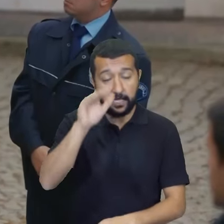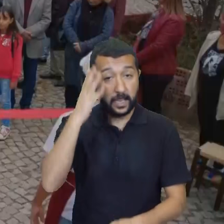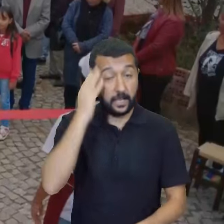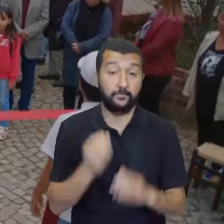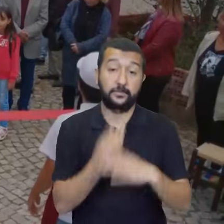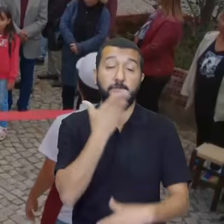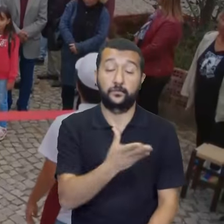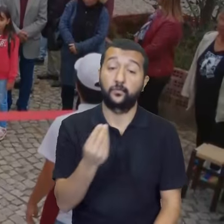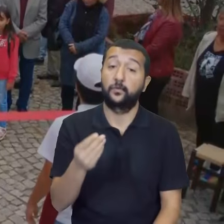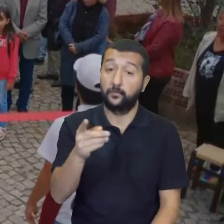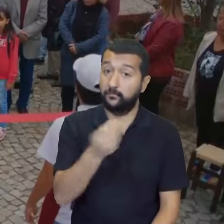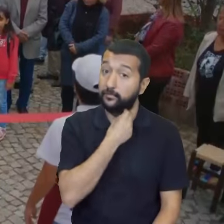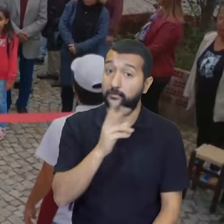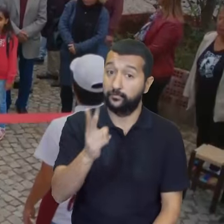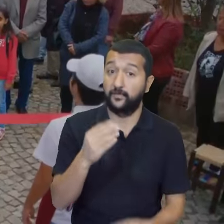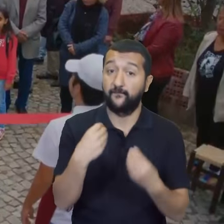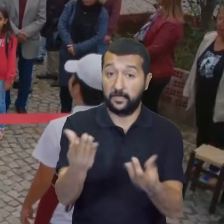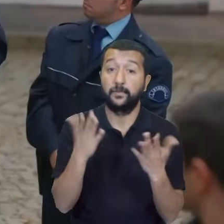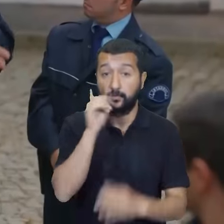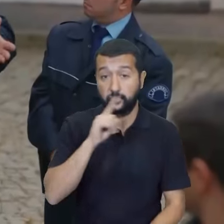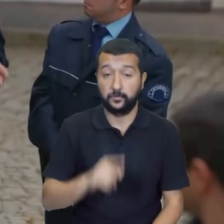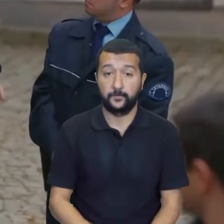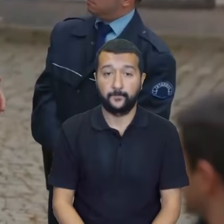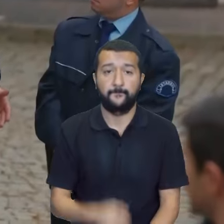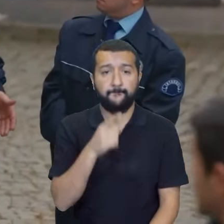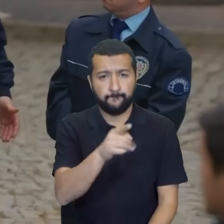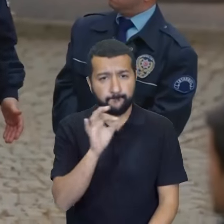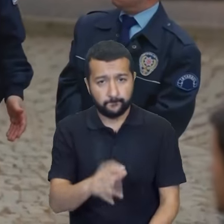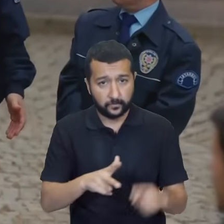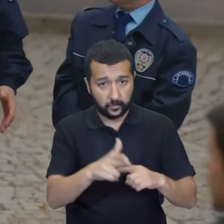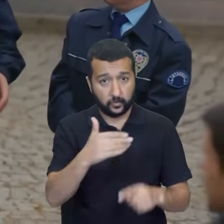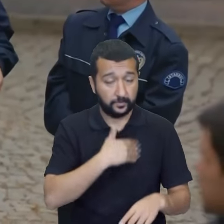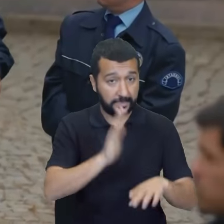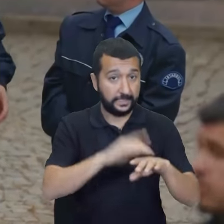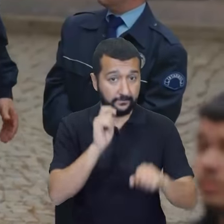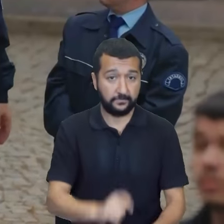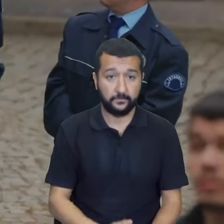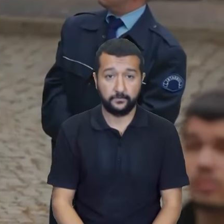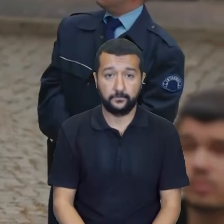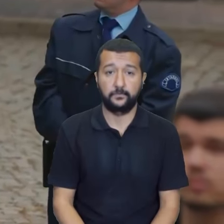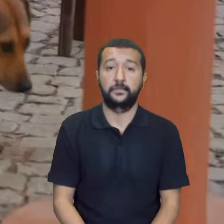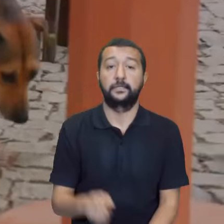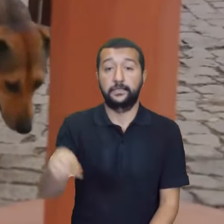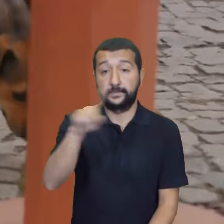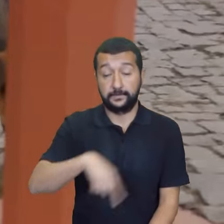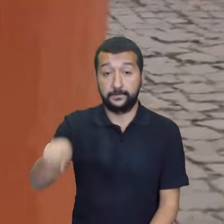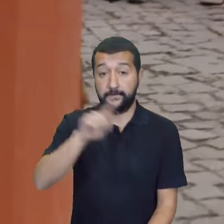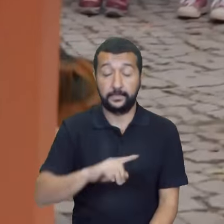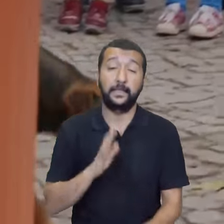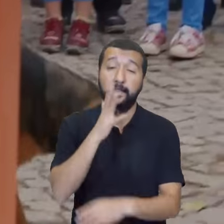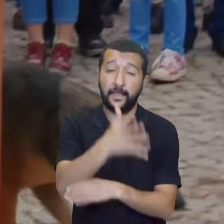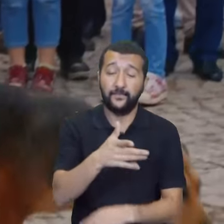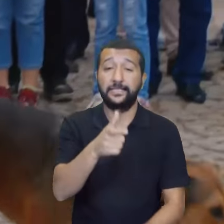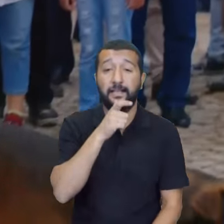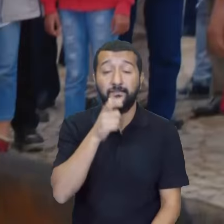felsefesi oldu. Çok alındın değil mi açılışı sana vermediler diye? Ya bari kurdeleyi ben kesseydim. Sizleri daha